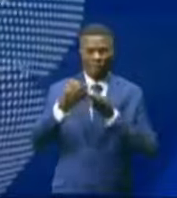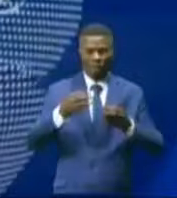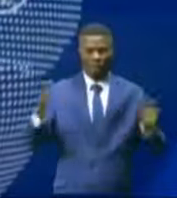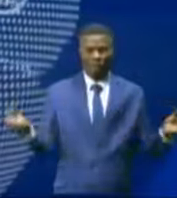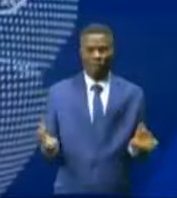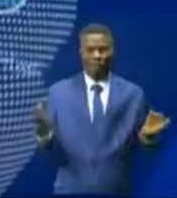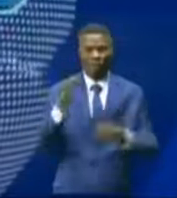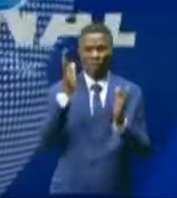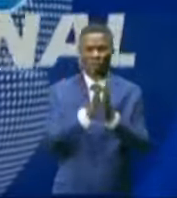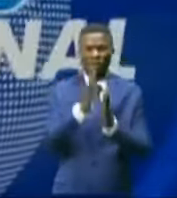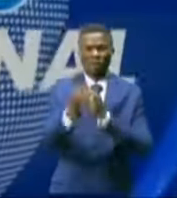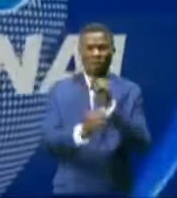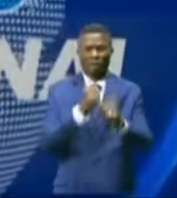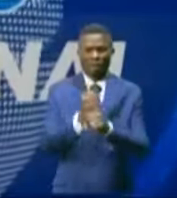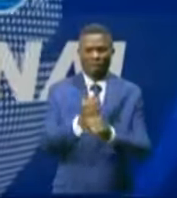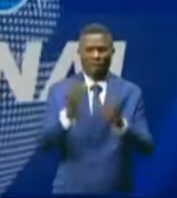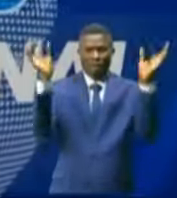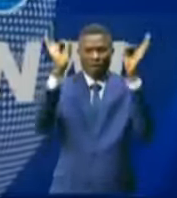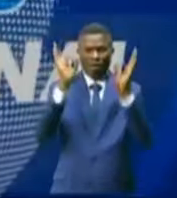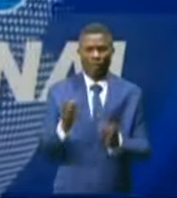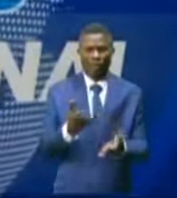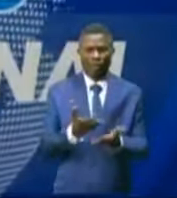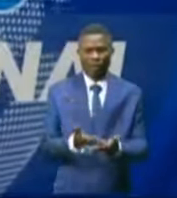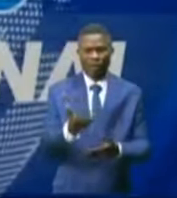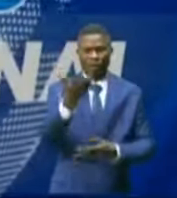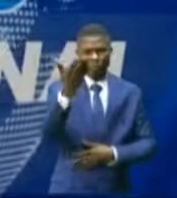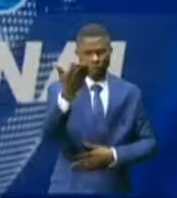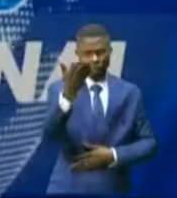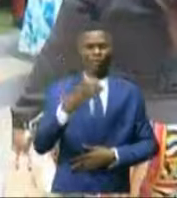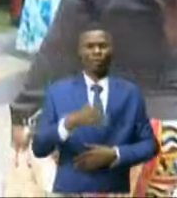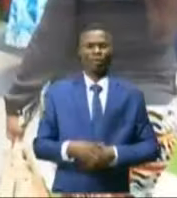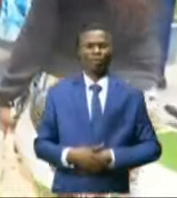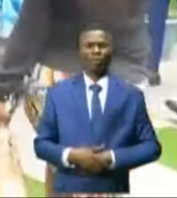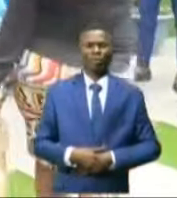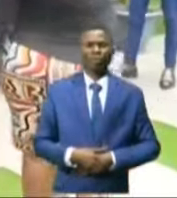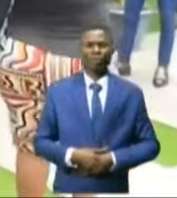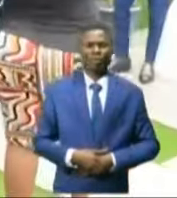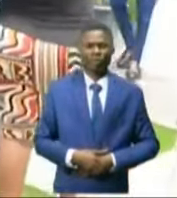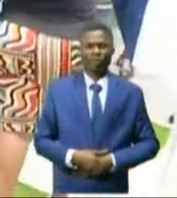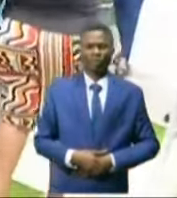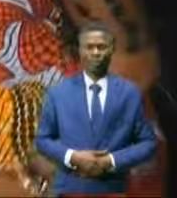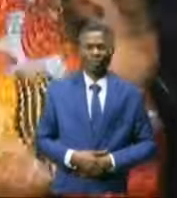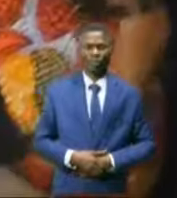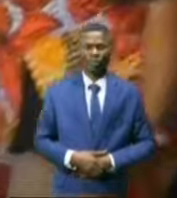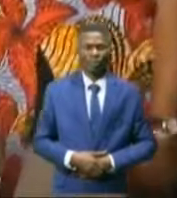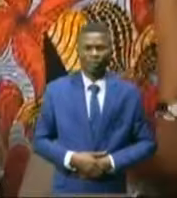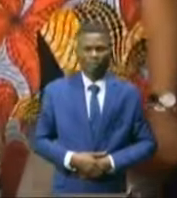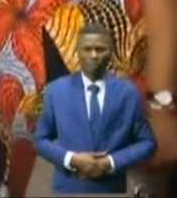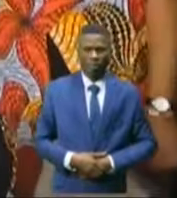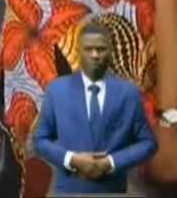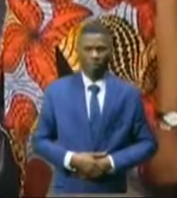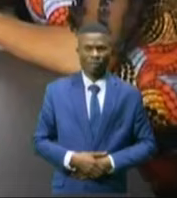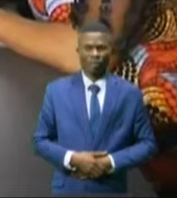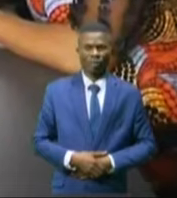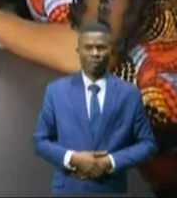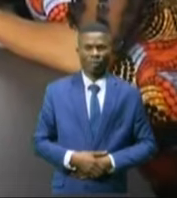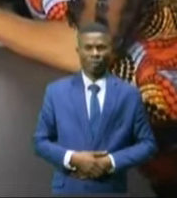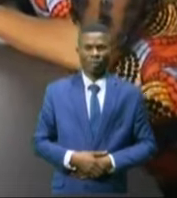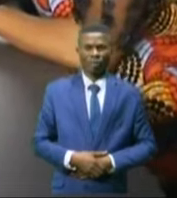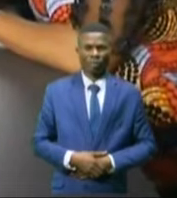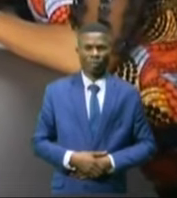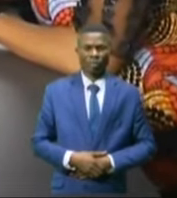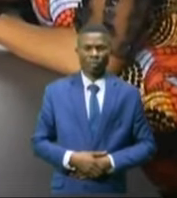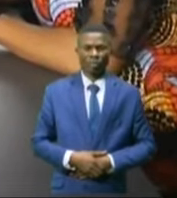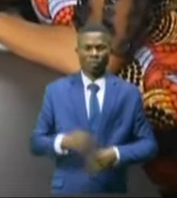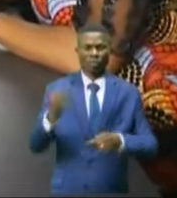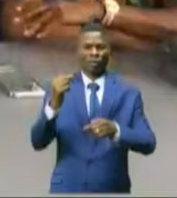des 10 ans de cette fédération. Regardez. C'est pour rendre accessible la Fédération nationale de jeunes